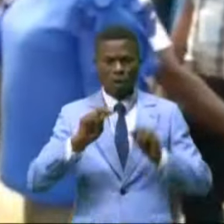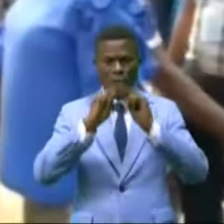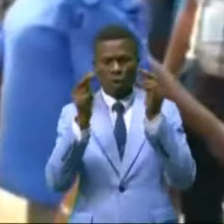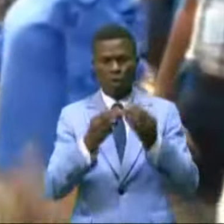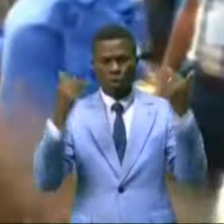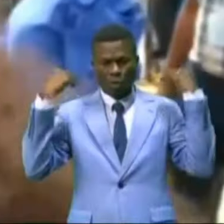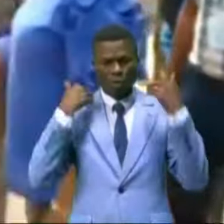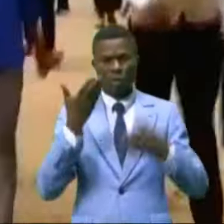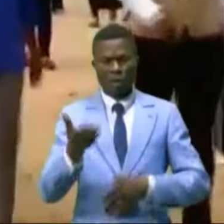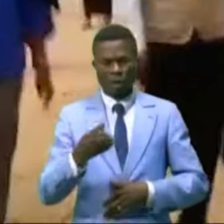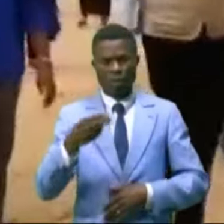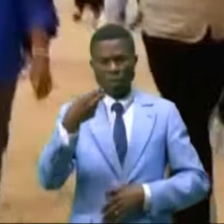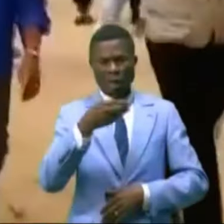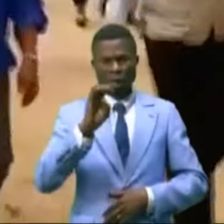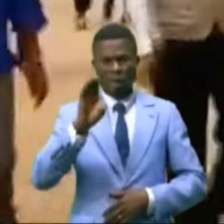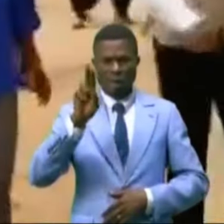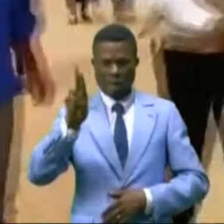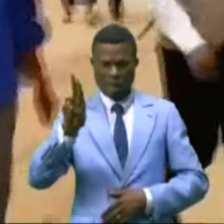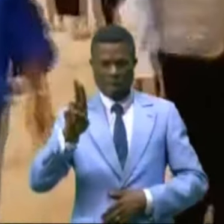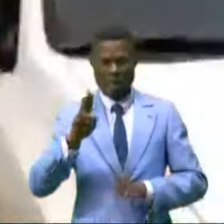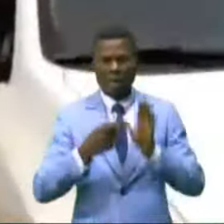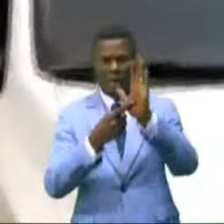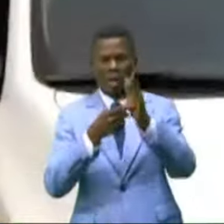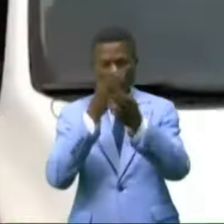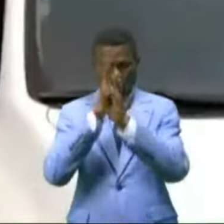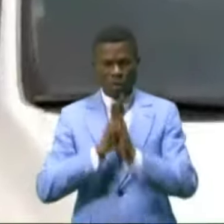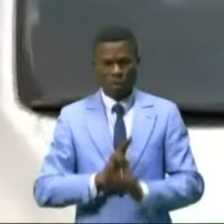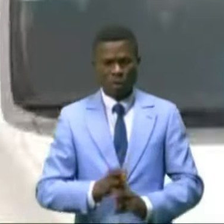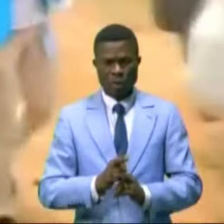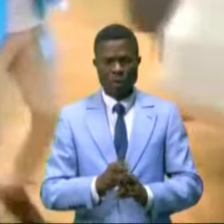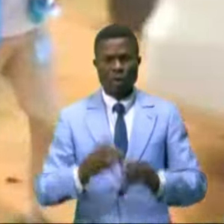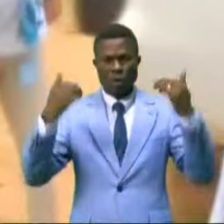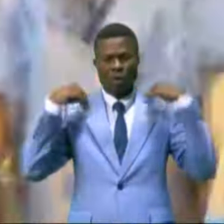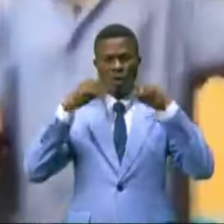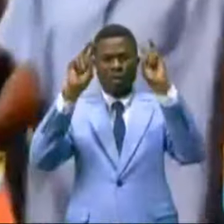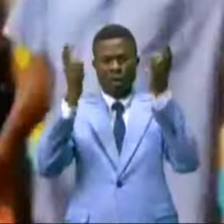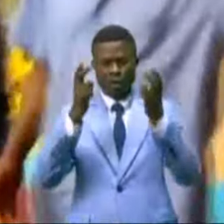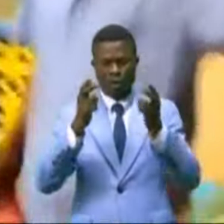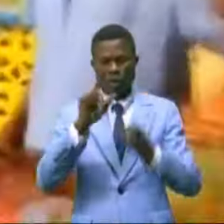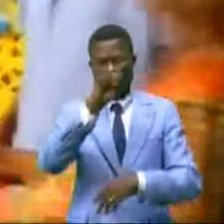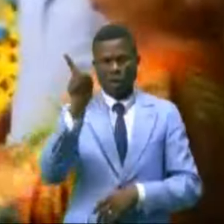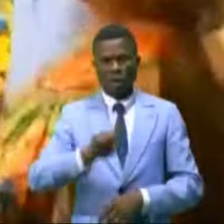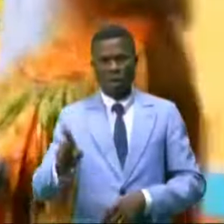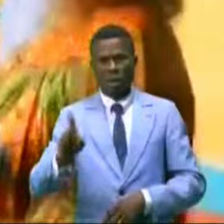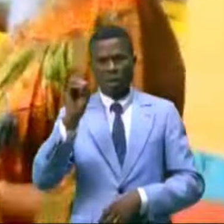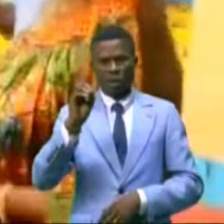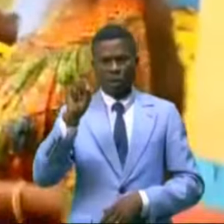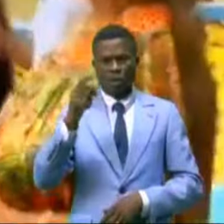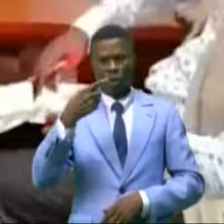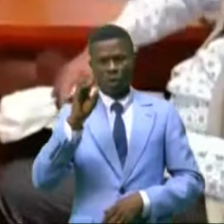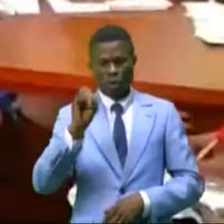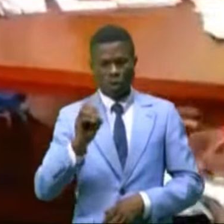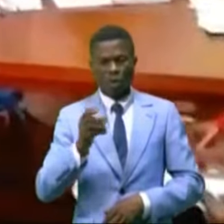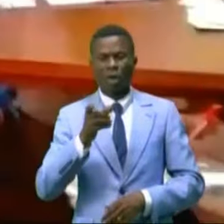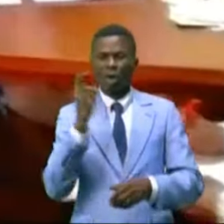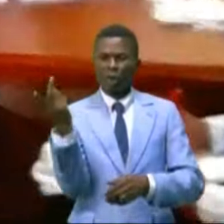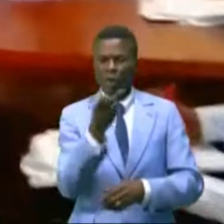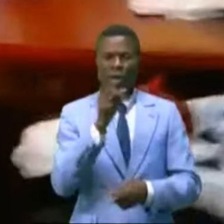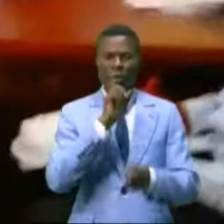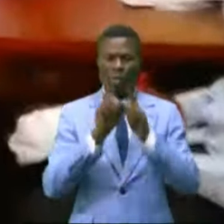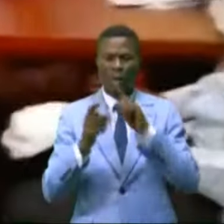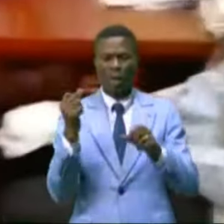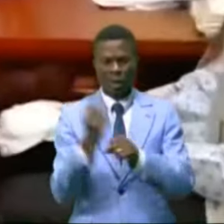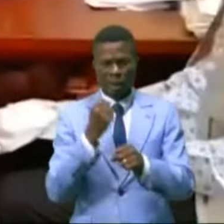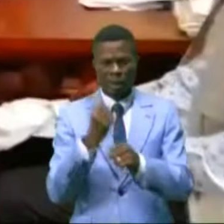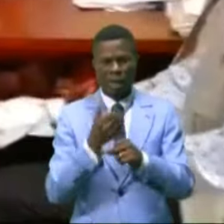dirigeant du HCR avant d'aller présenter sa civilité au maire de Zongo monsieur Arthur ngouolé avec qui elle a eu une séance de